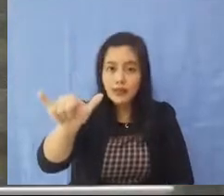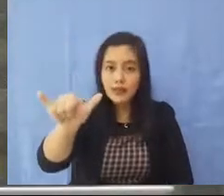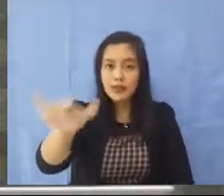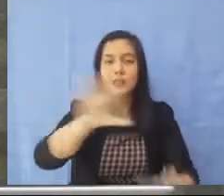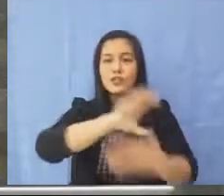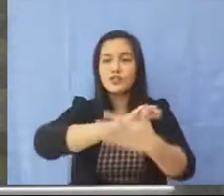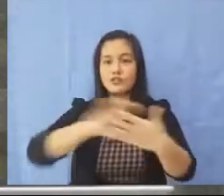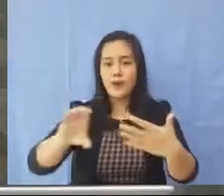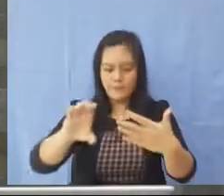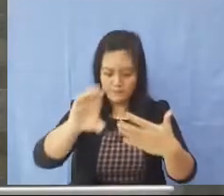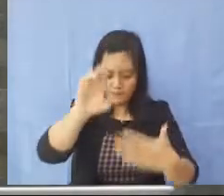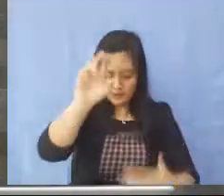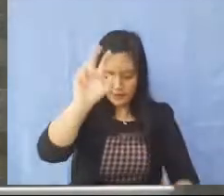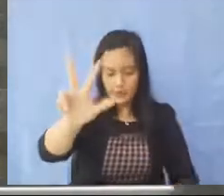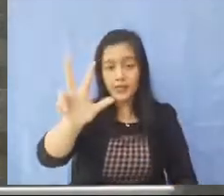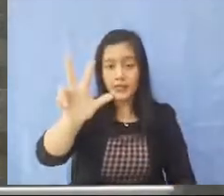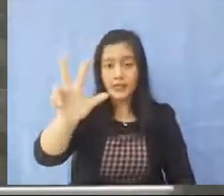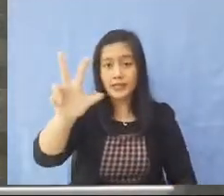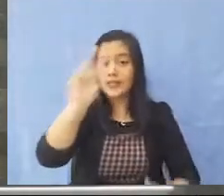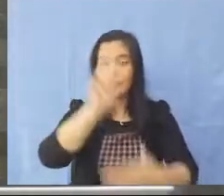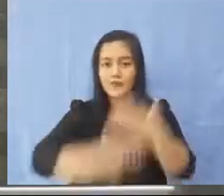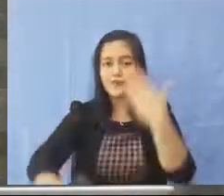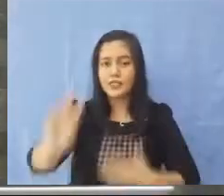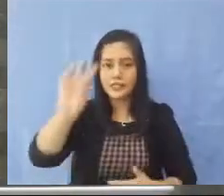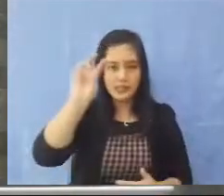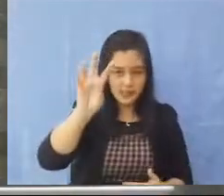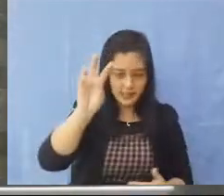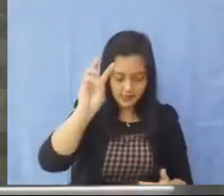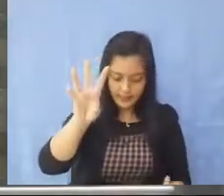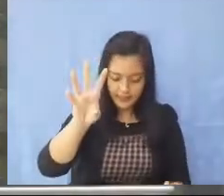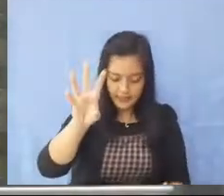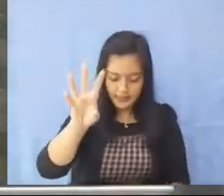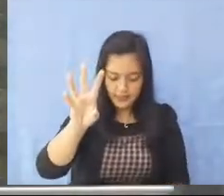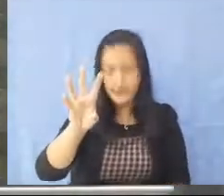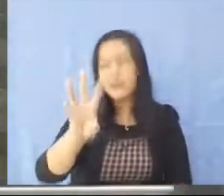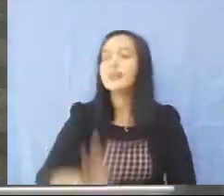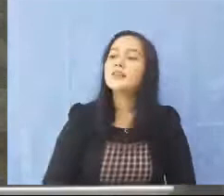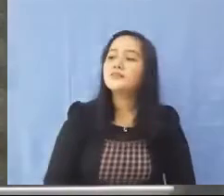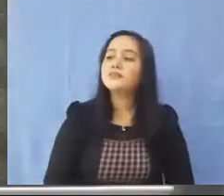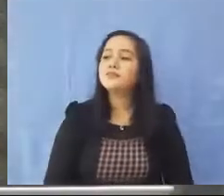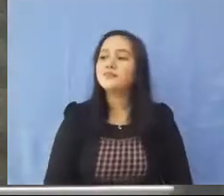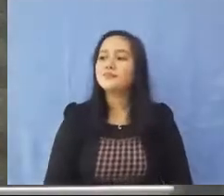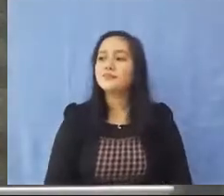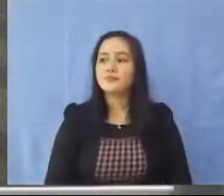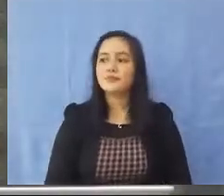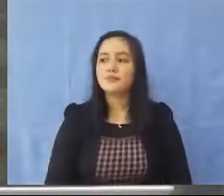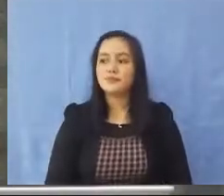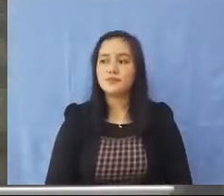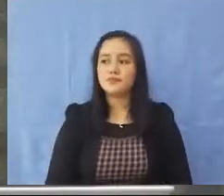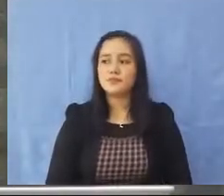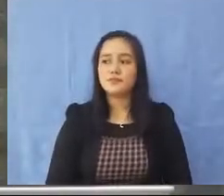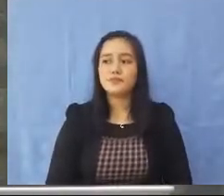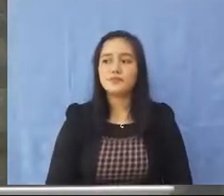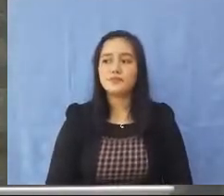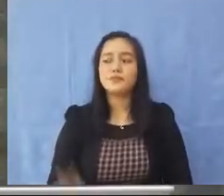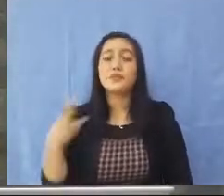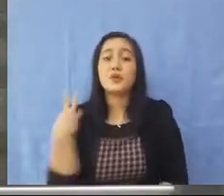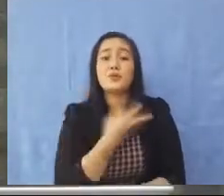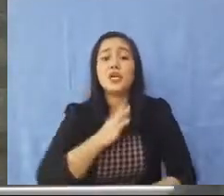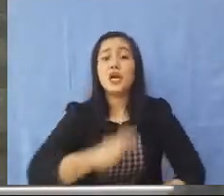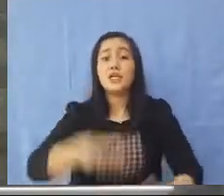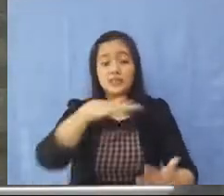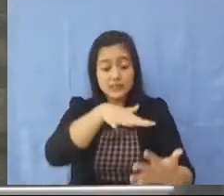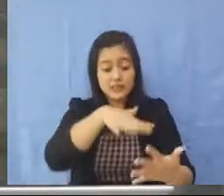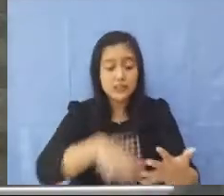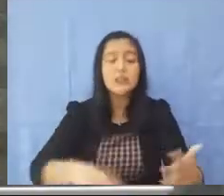a brief outline ng bawat book so that you will have the knowledge what is or what are the things